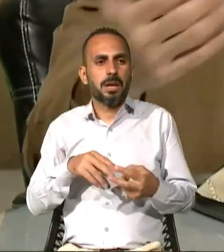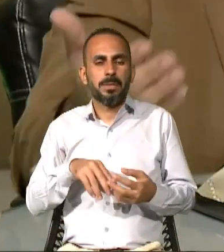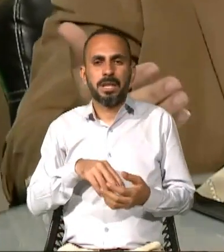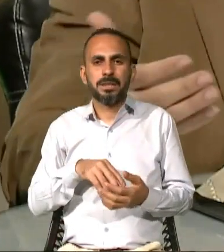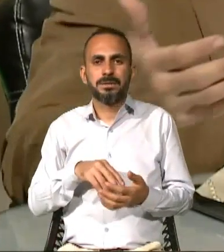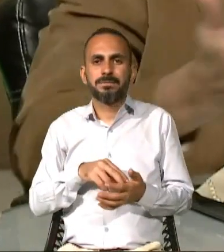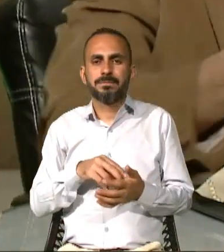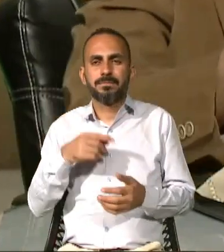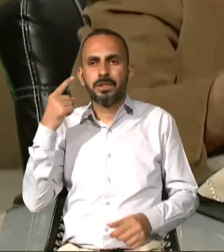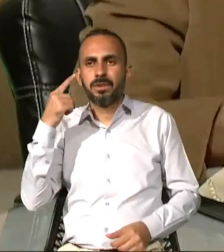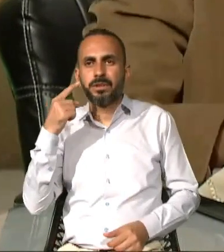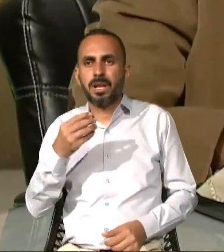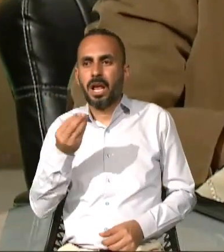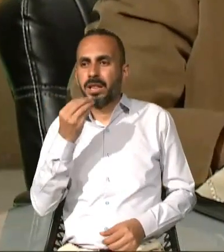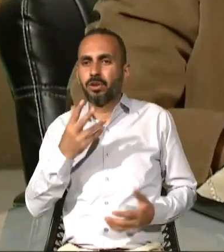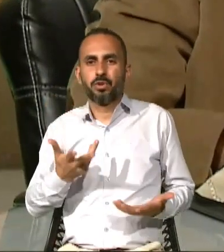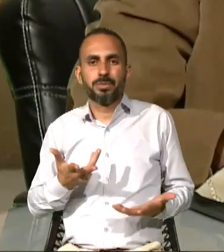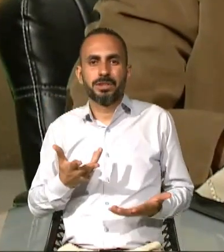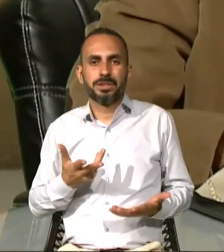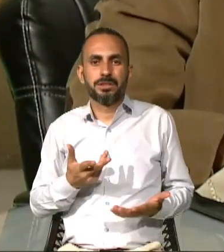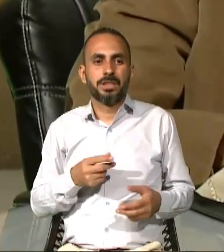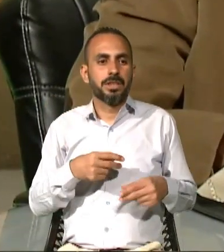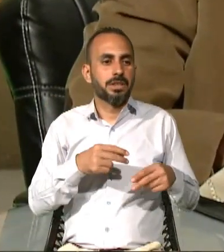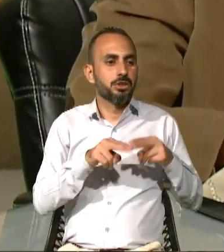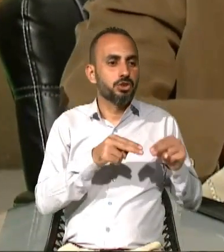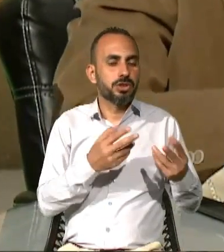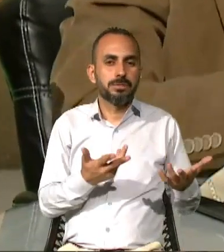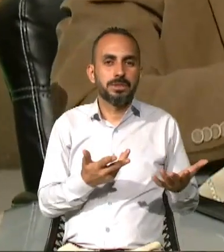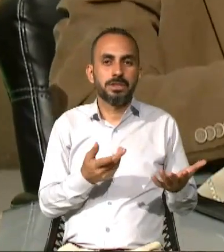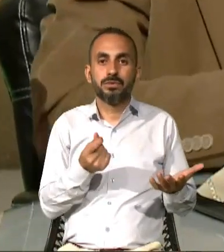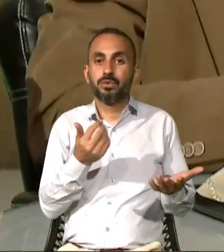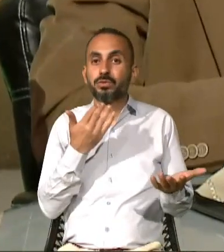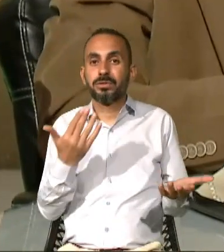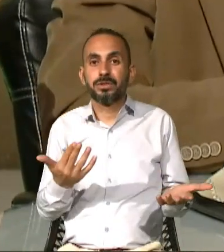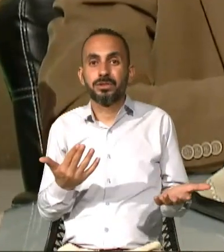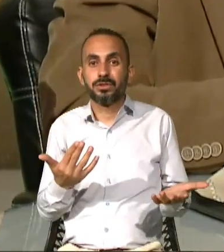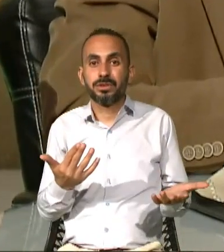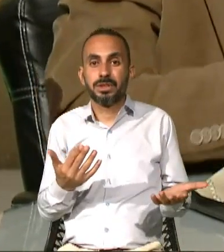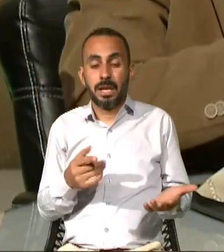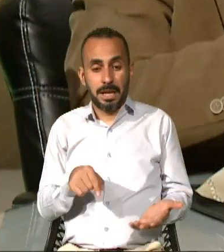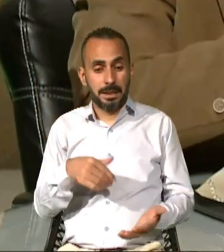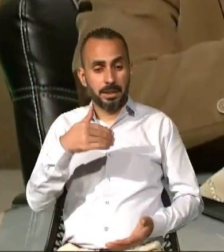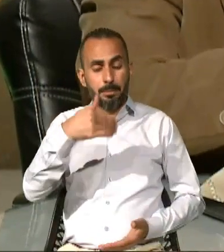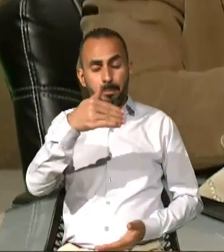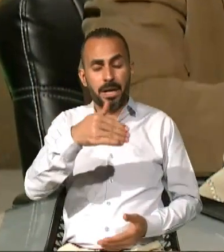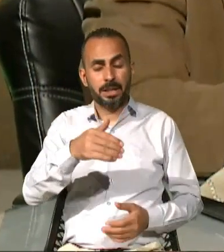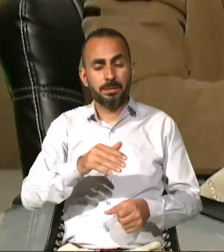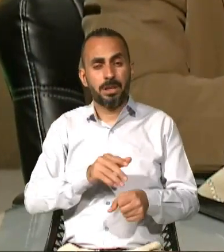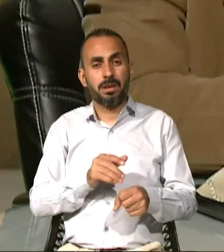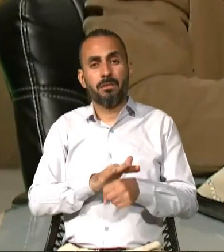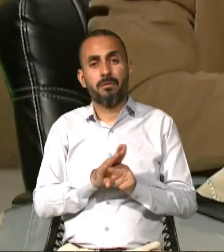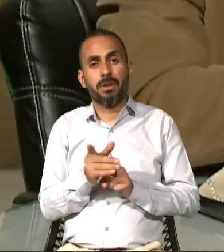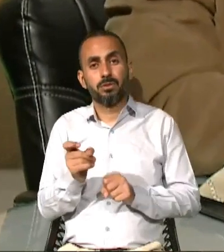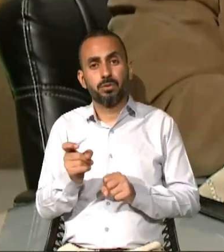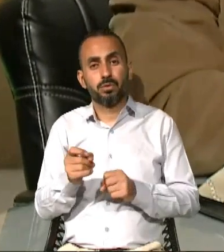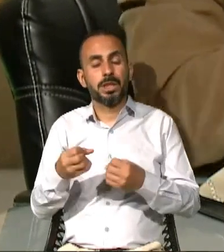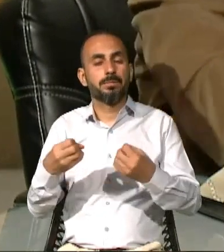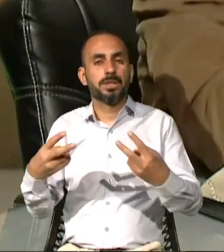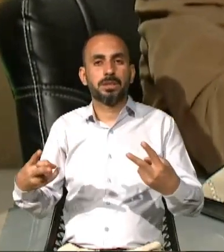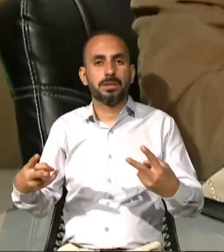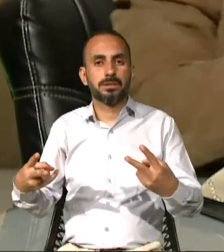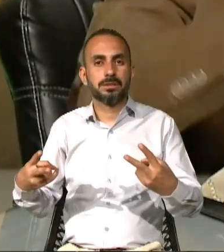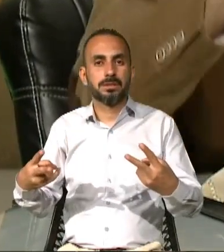طب وبعد ما نرجع الاقتصاد اللي ضاع ده هيحصل فيه ايه؟ فلو دخلت فيه خمار